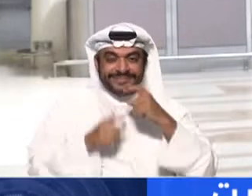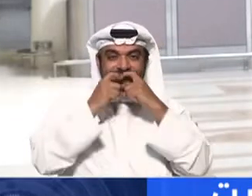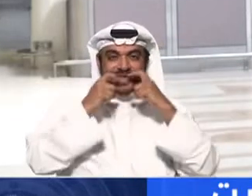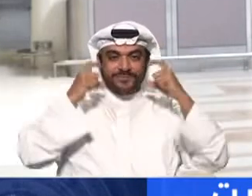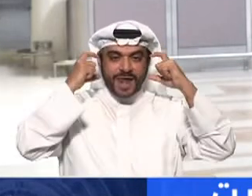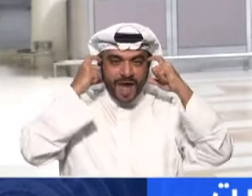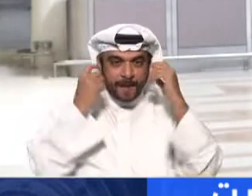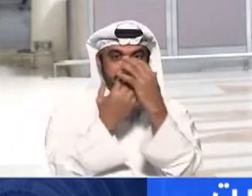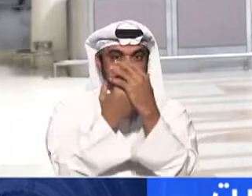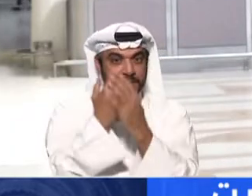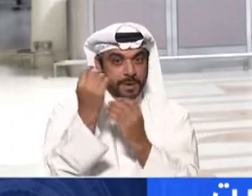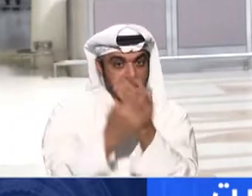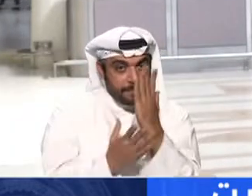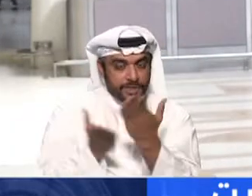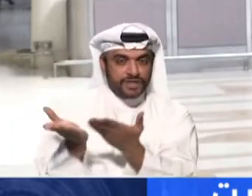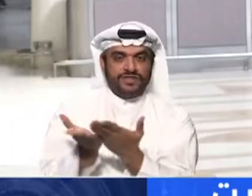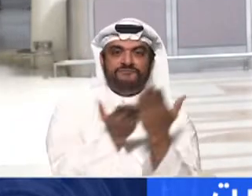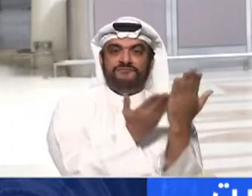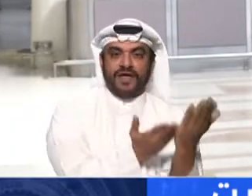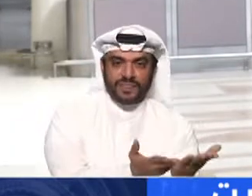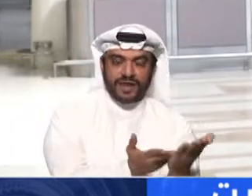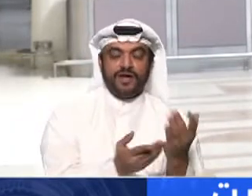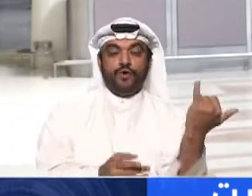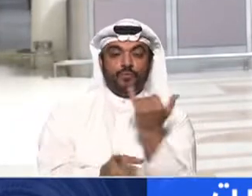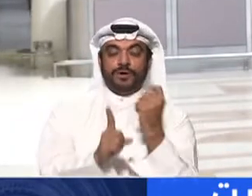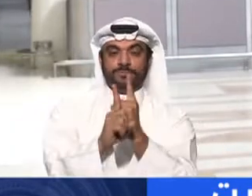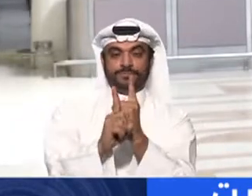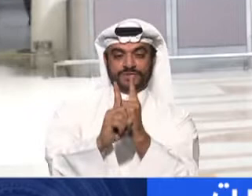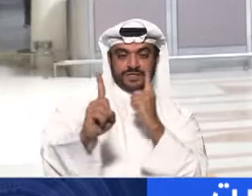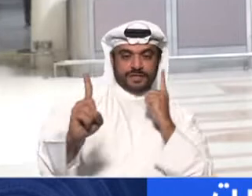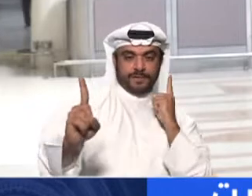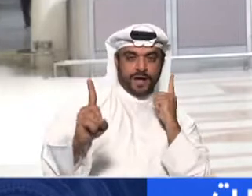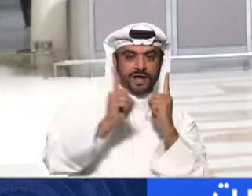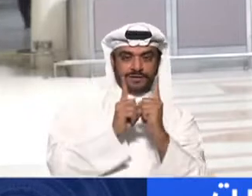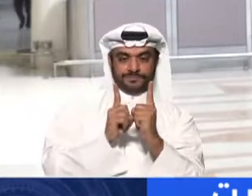للمسافرين والمغادرين مطار الكويت الدولي بالتباعد الاجتماعي